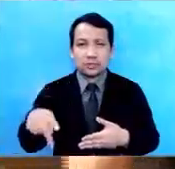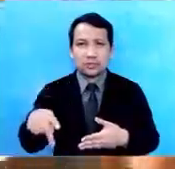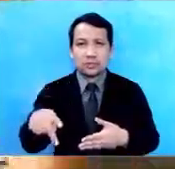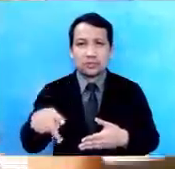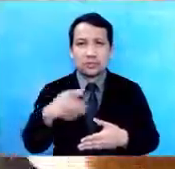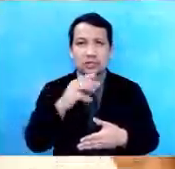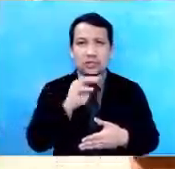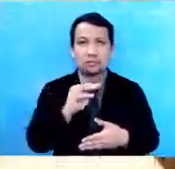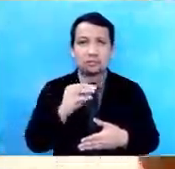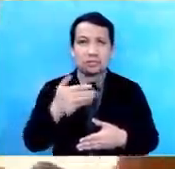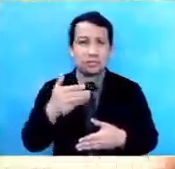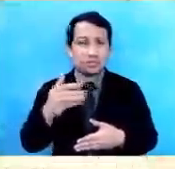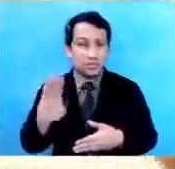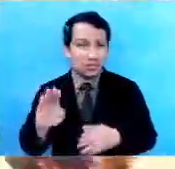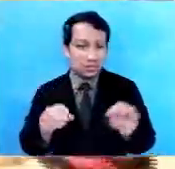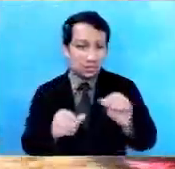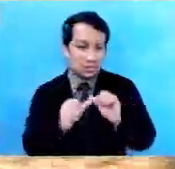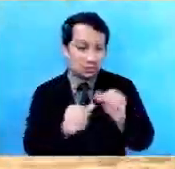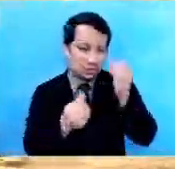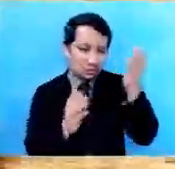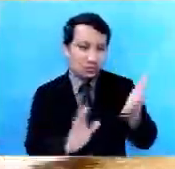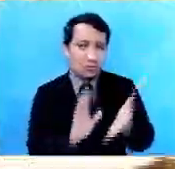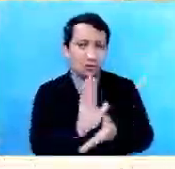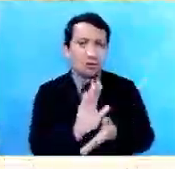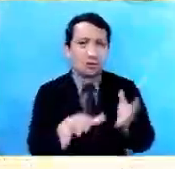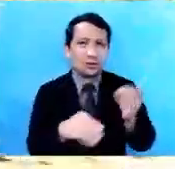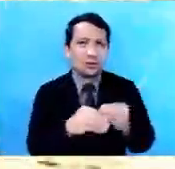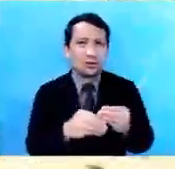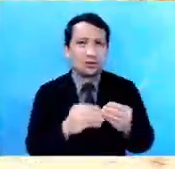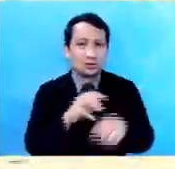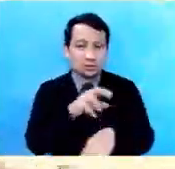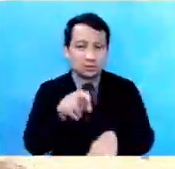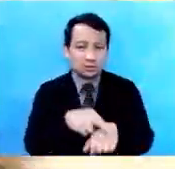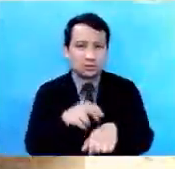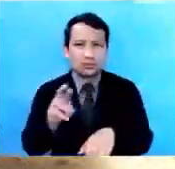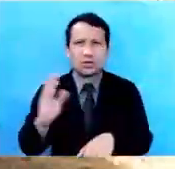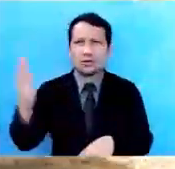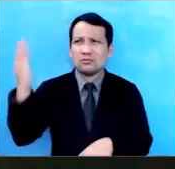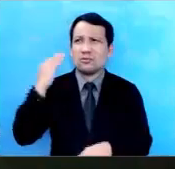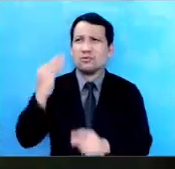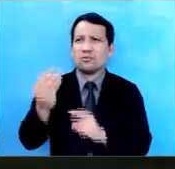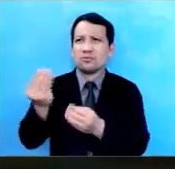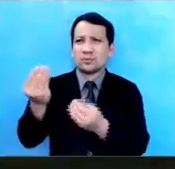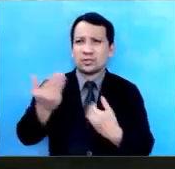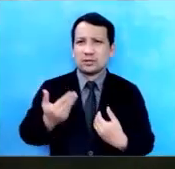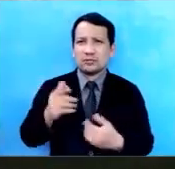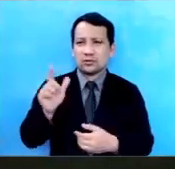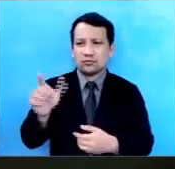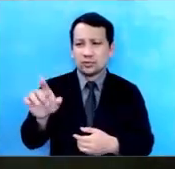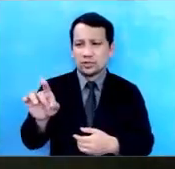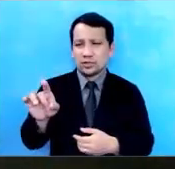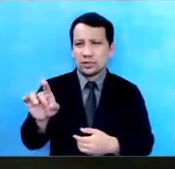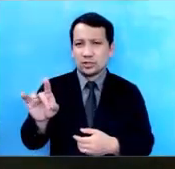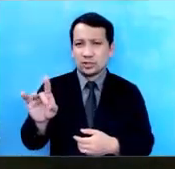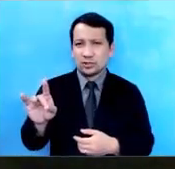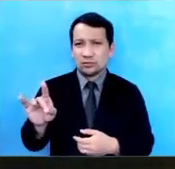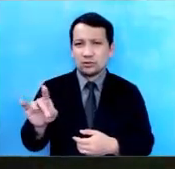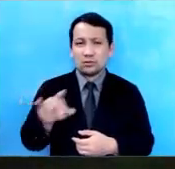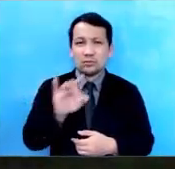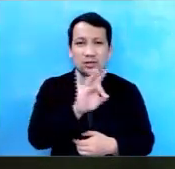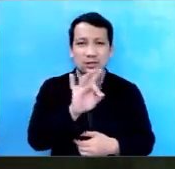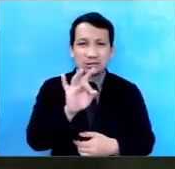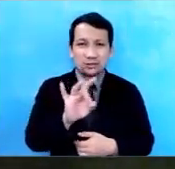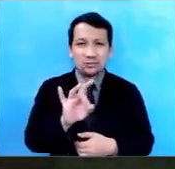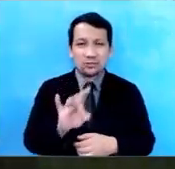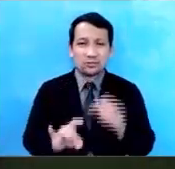huling inspeksyon na ginawa ng MGB sa kanilang barangay ay noon pang 2018 nang suriin ang nasa